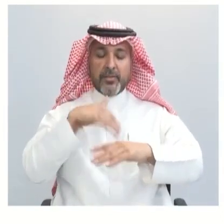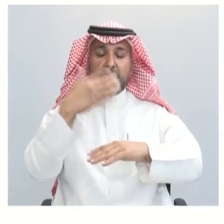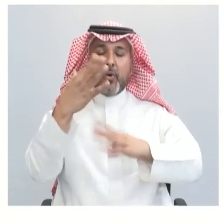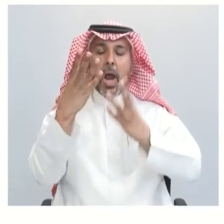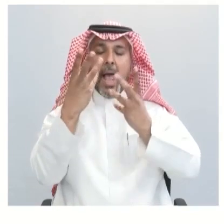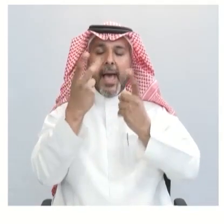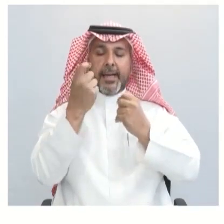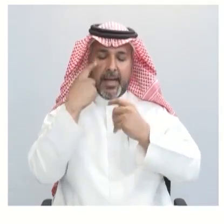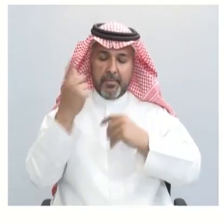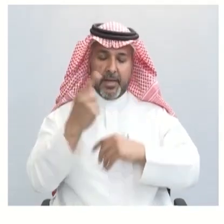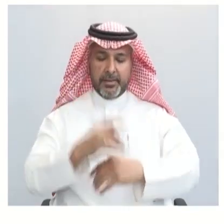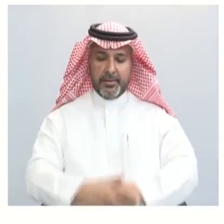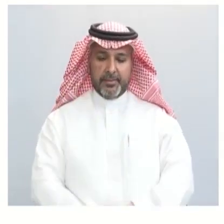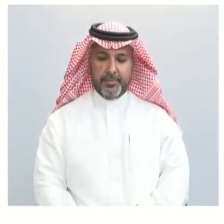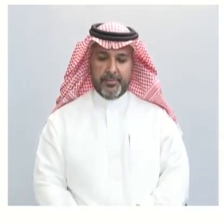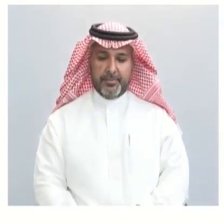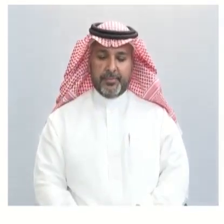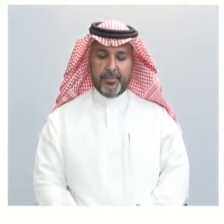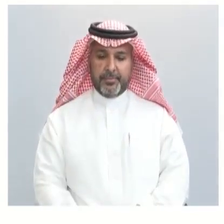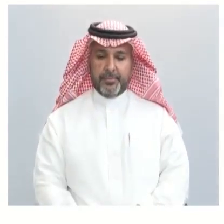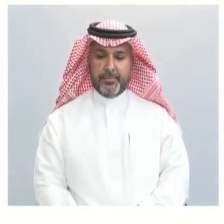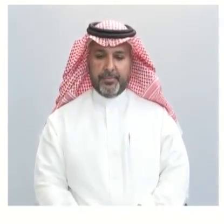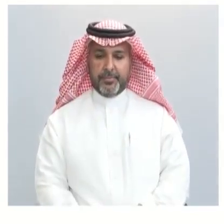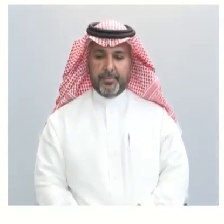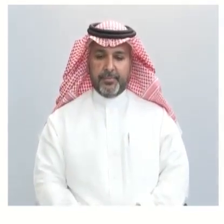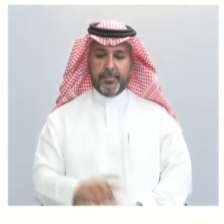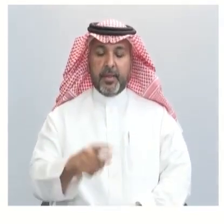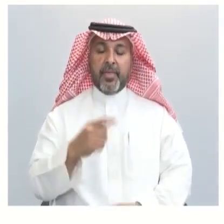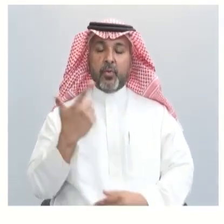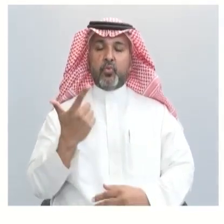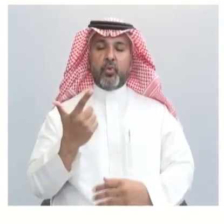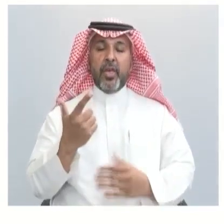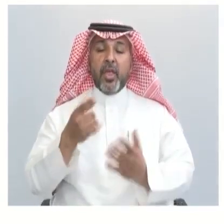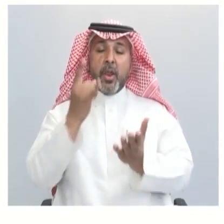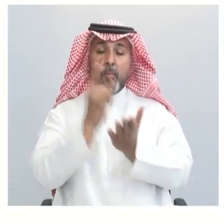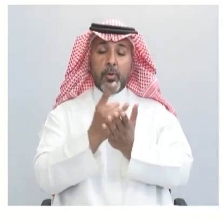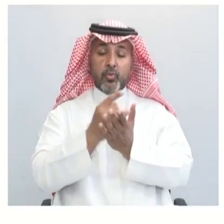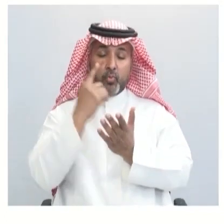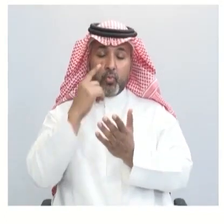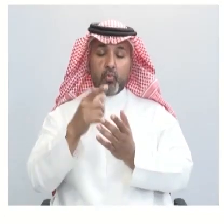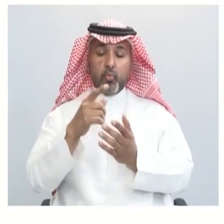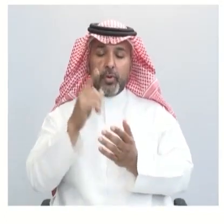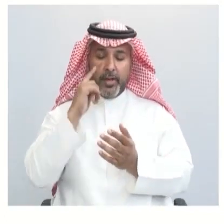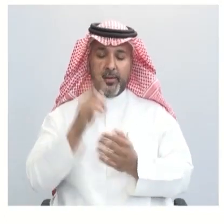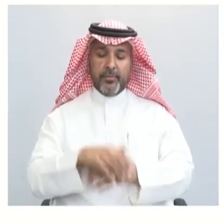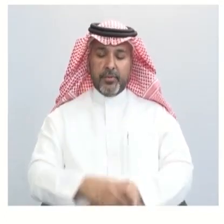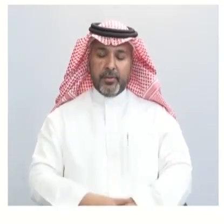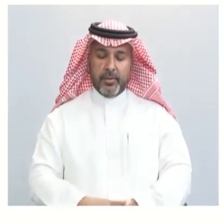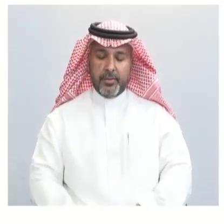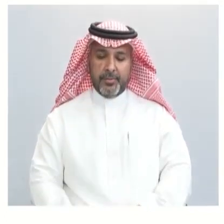عدد الداله الرئيسيه الام افف اكس تساوي واحد على اكس واحد على اكس هذه الداله